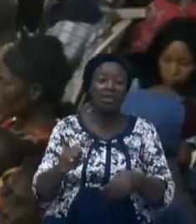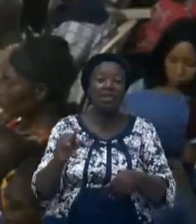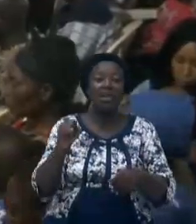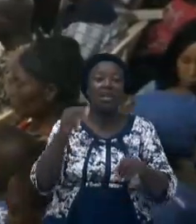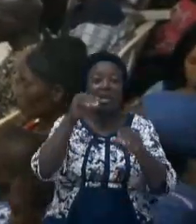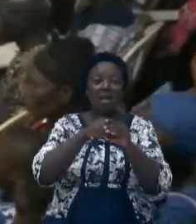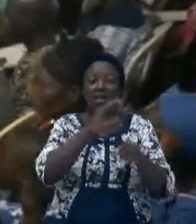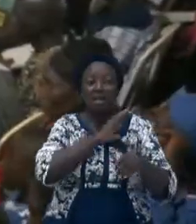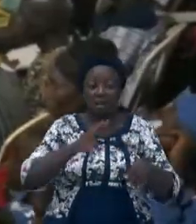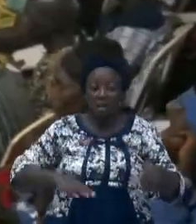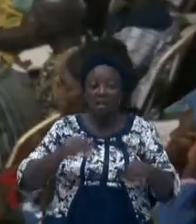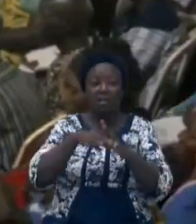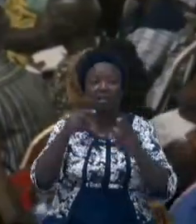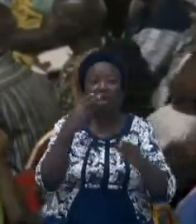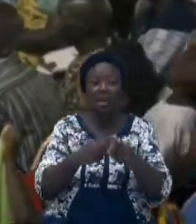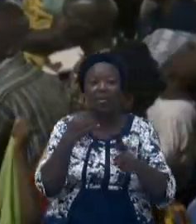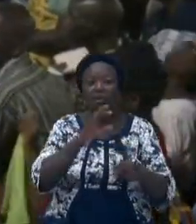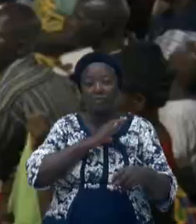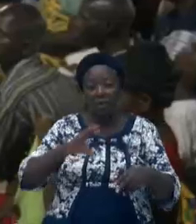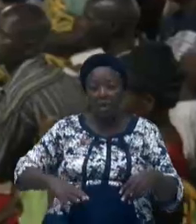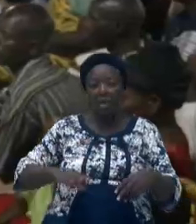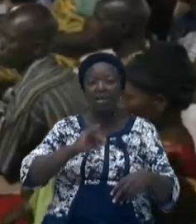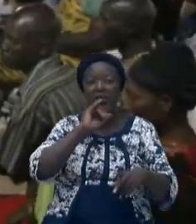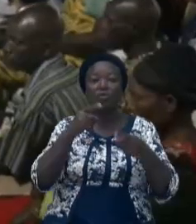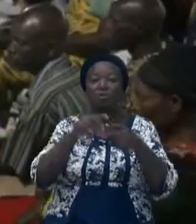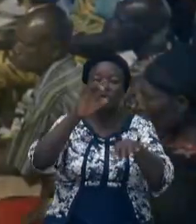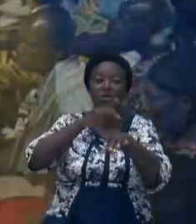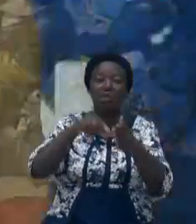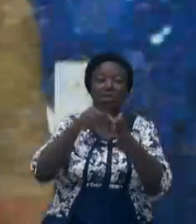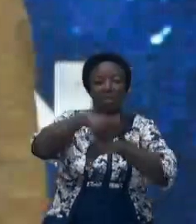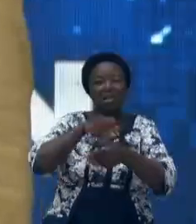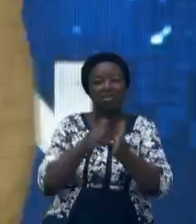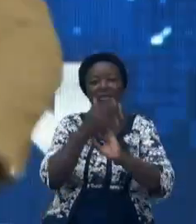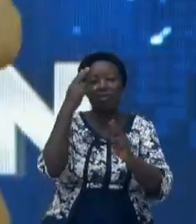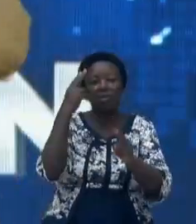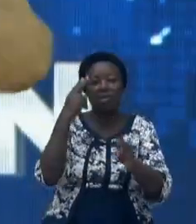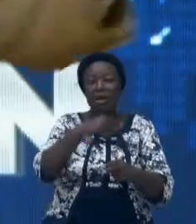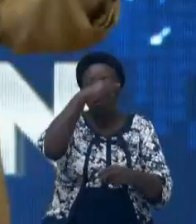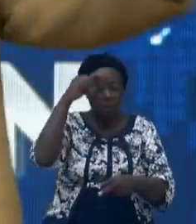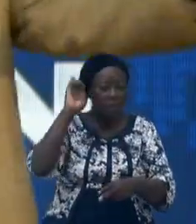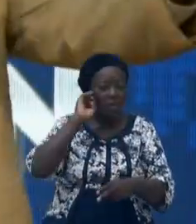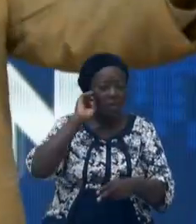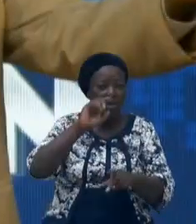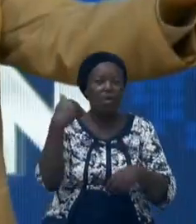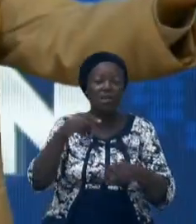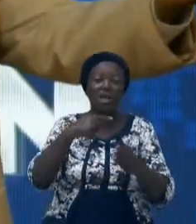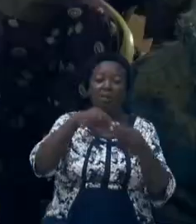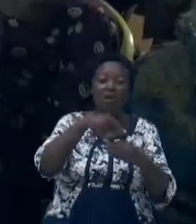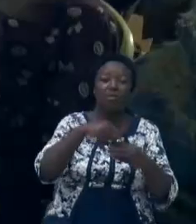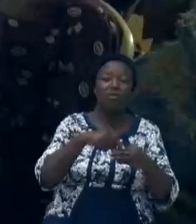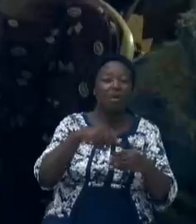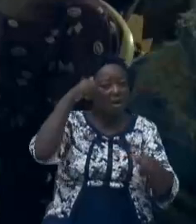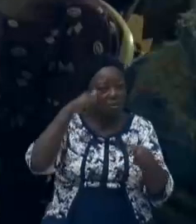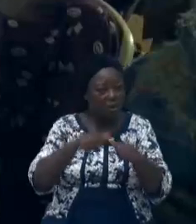et voilà pourquoi l'anc sion 1 christain au nom de christain va toucher ce